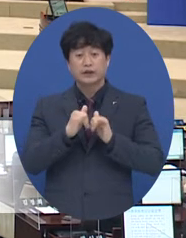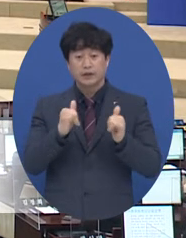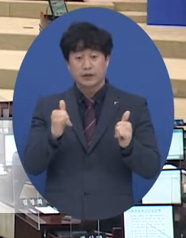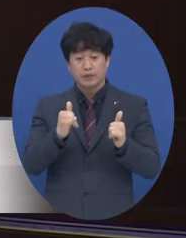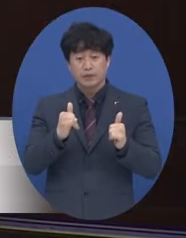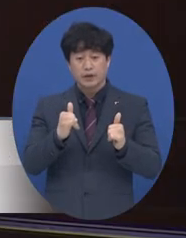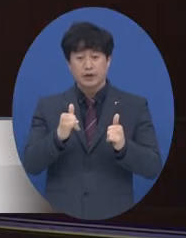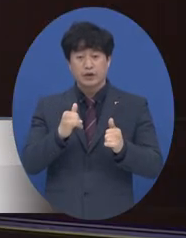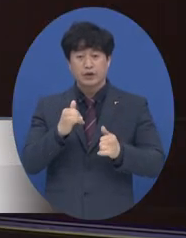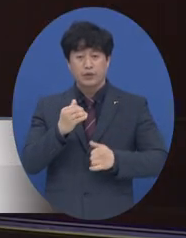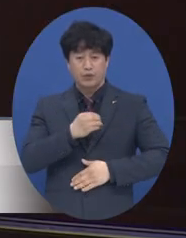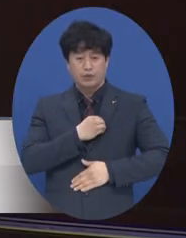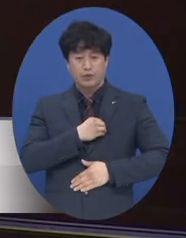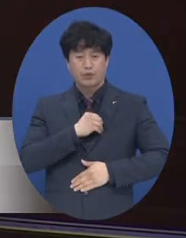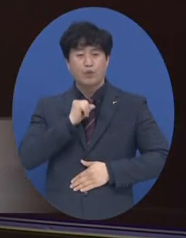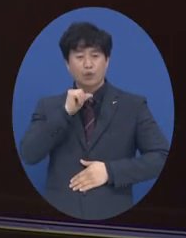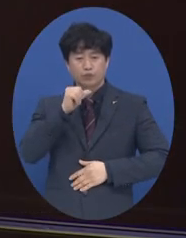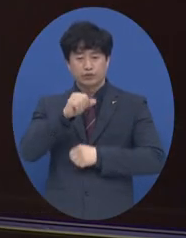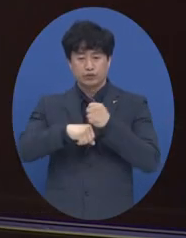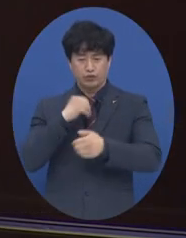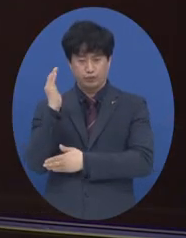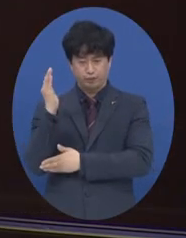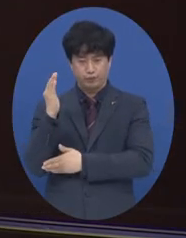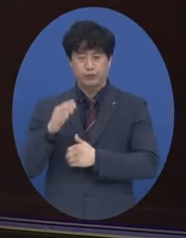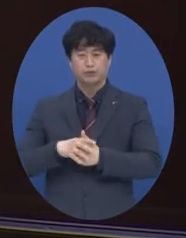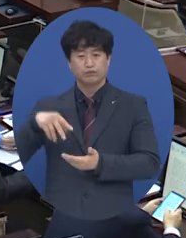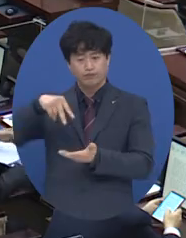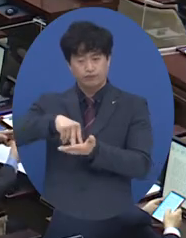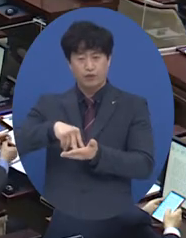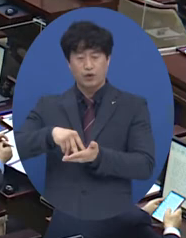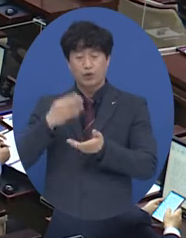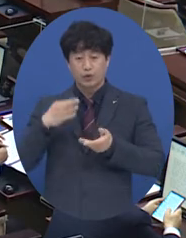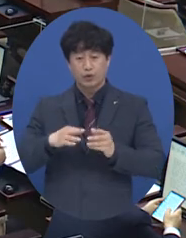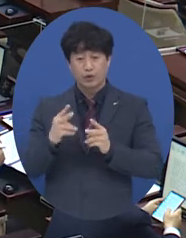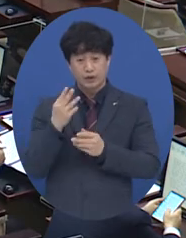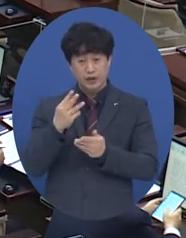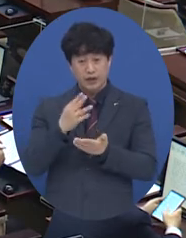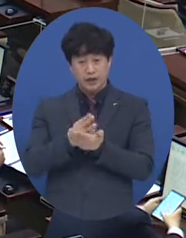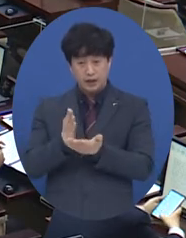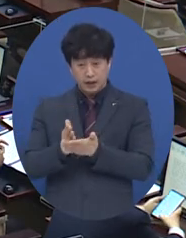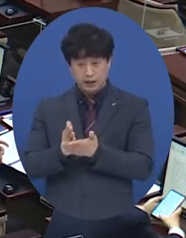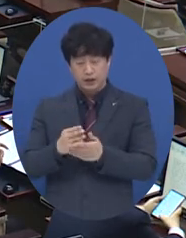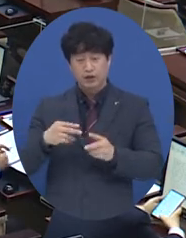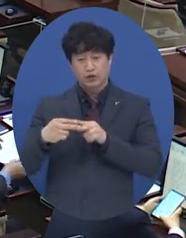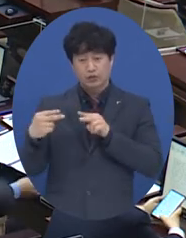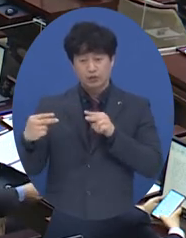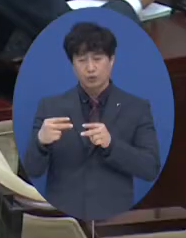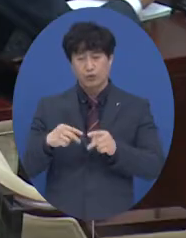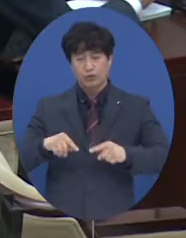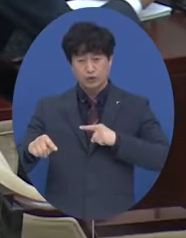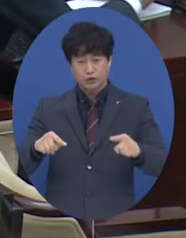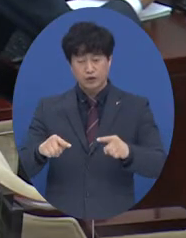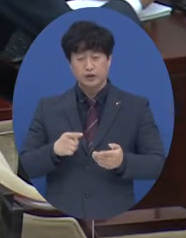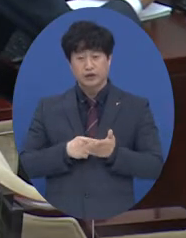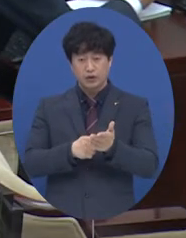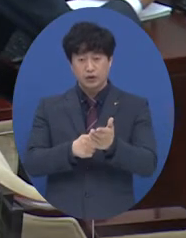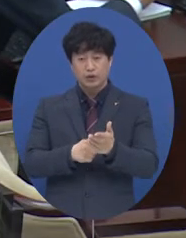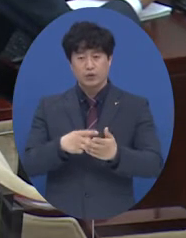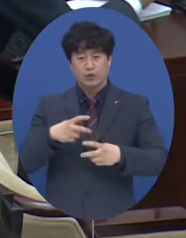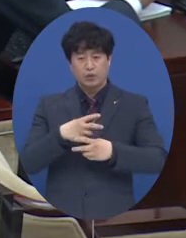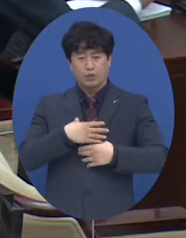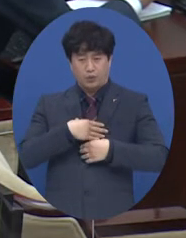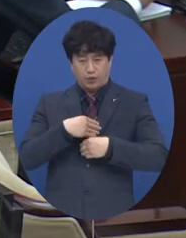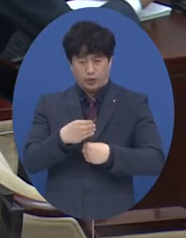5분자유발언 때 섰습니다 경기도 의 3가지 철도 정착 을 제안하며 경기도민의 교통편의를 제공하기 위한